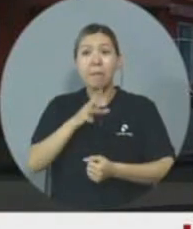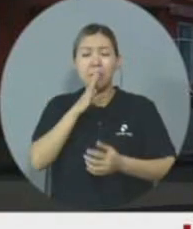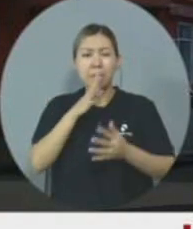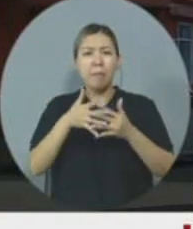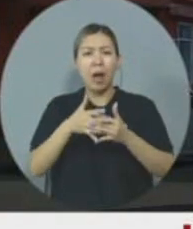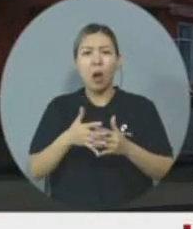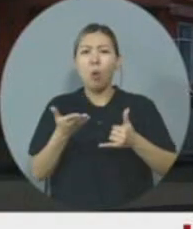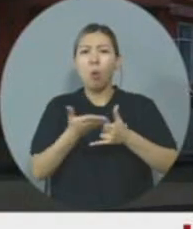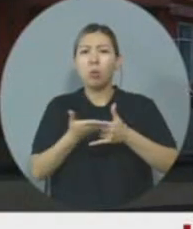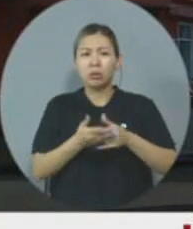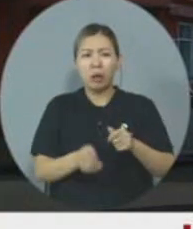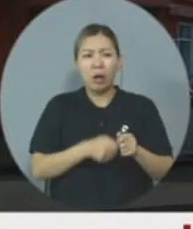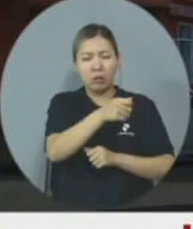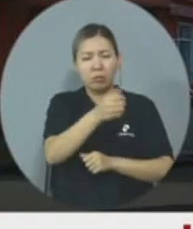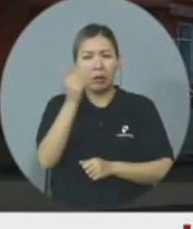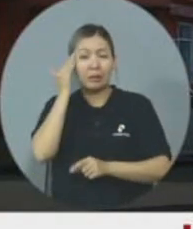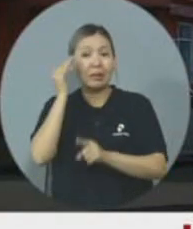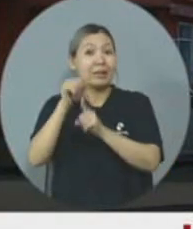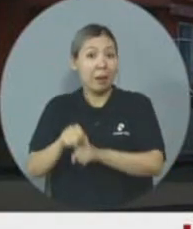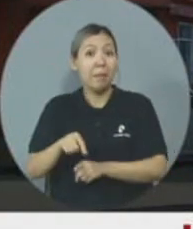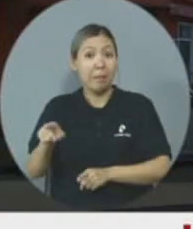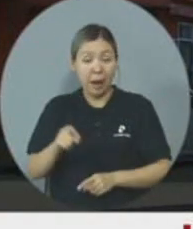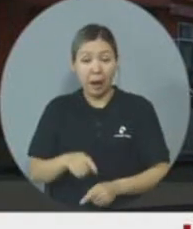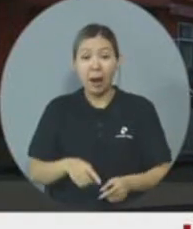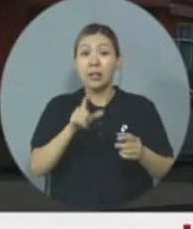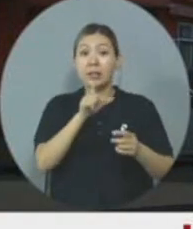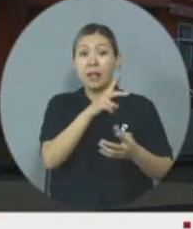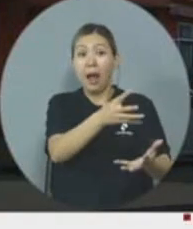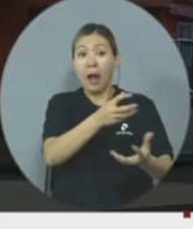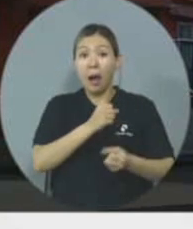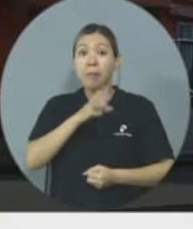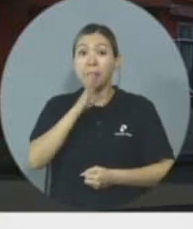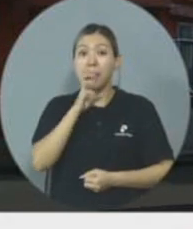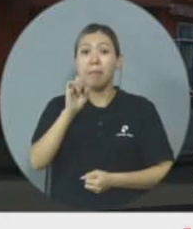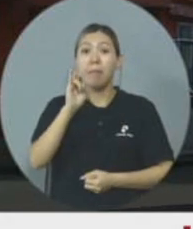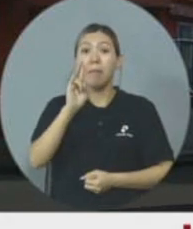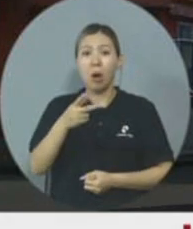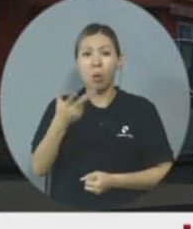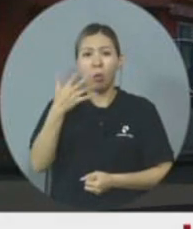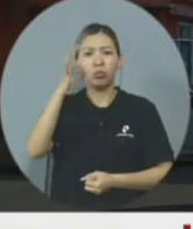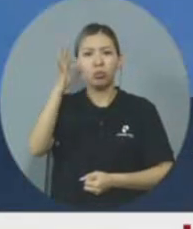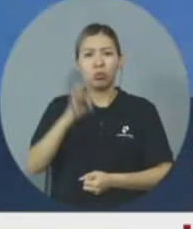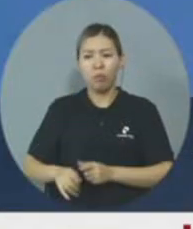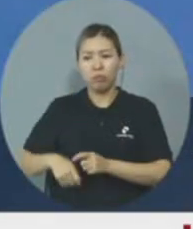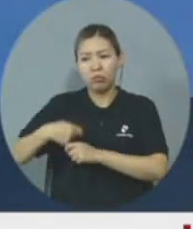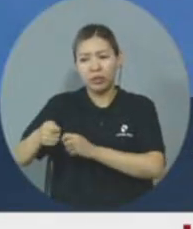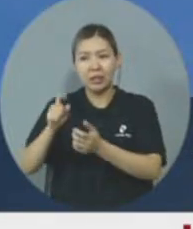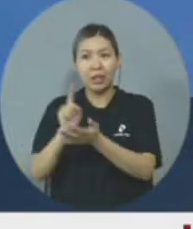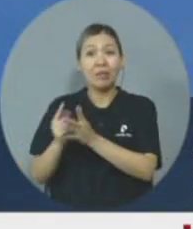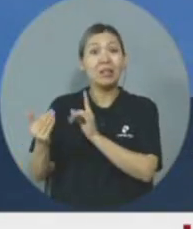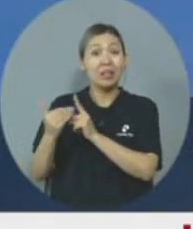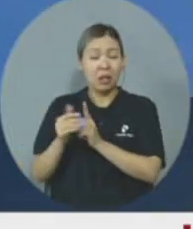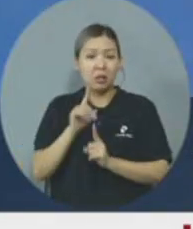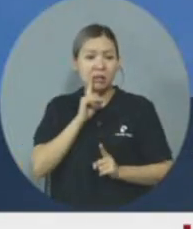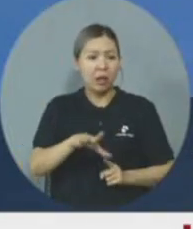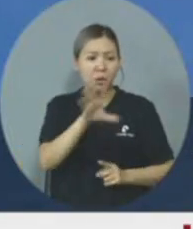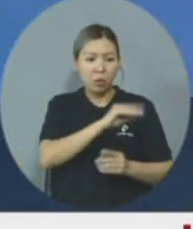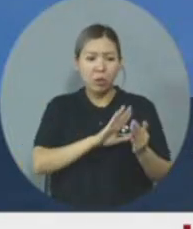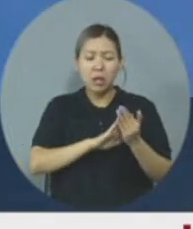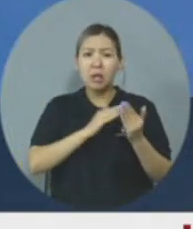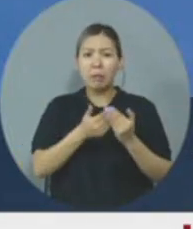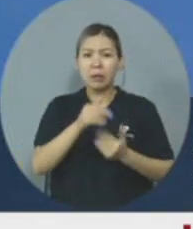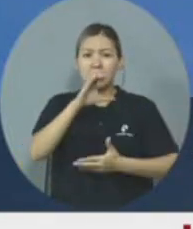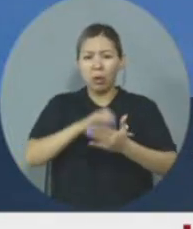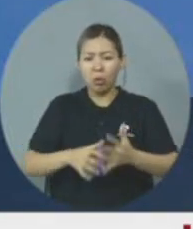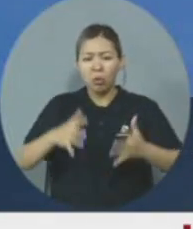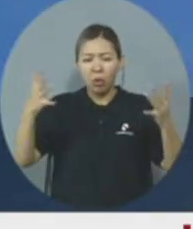дарамтын асуудлаа тулгардаг. Ипотекийн зээлд хамрагдахад банкнаас 30% урьдчилгаа төлбөр төлөх шаардлага тавьдаг. За энэ нь залуу гэр бүлд санхүүгийн асар их ачаал дарамт